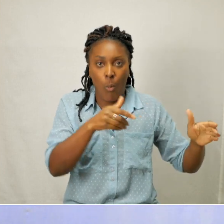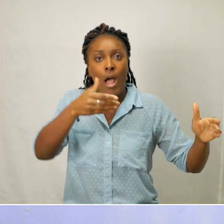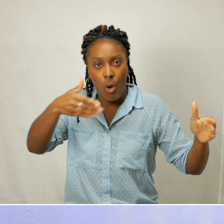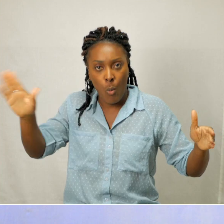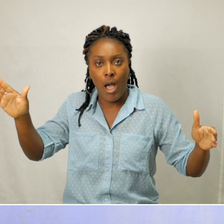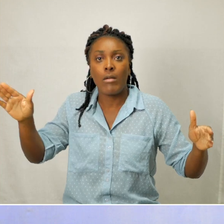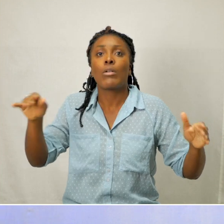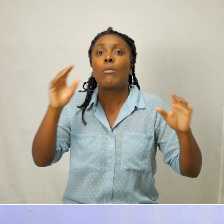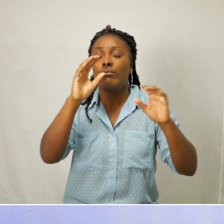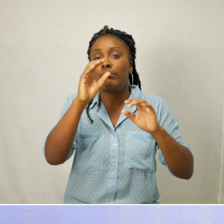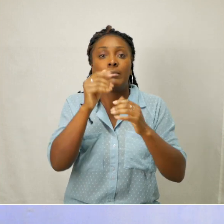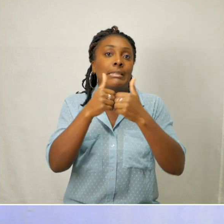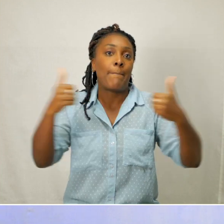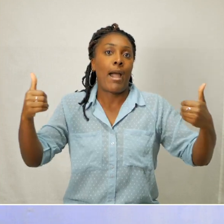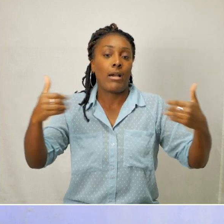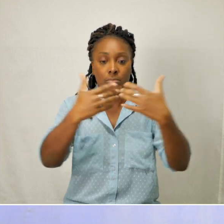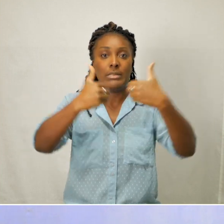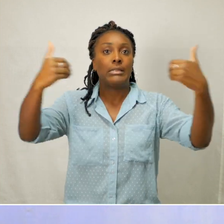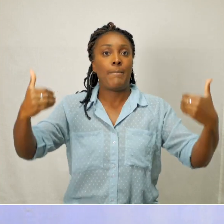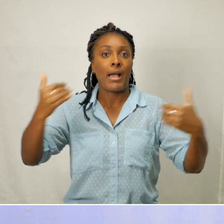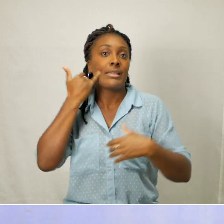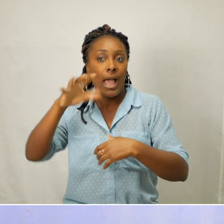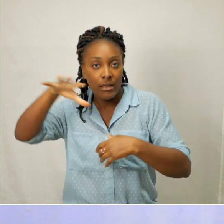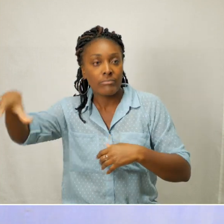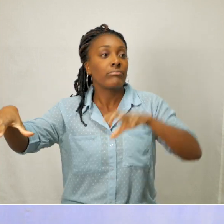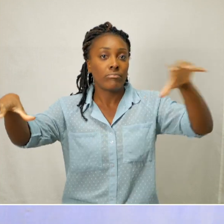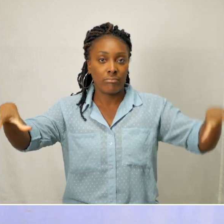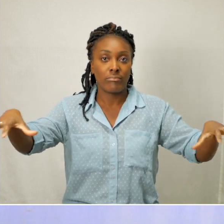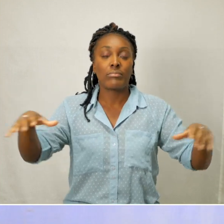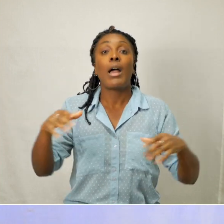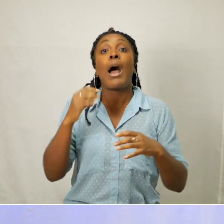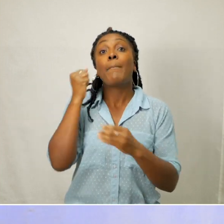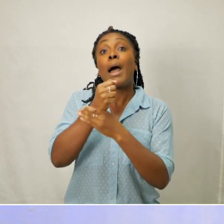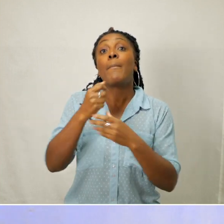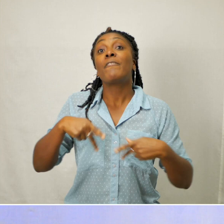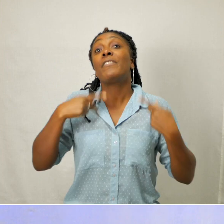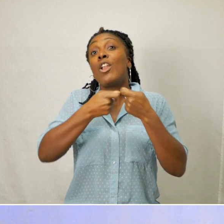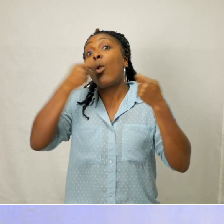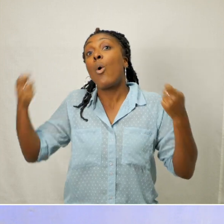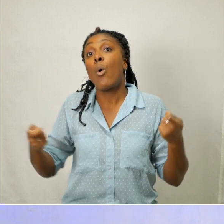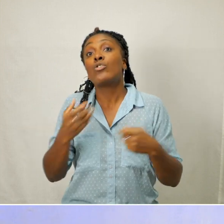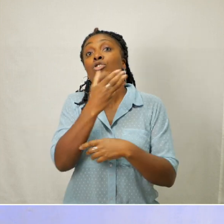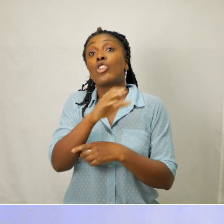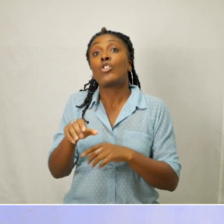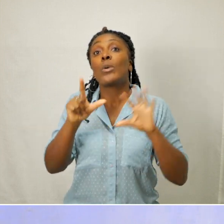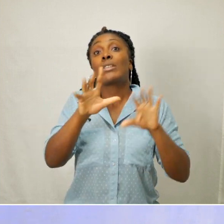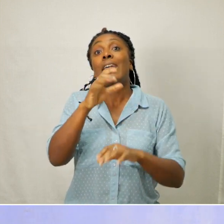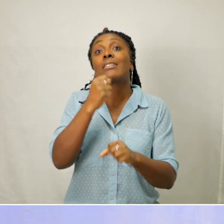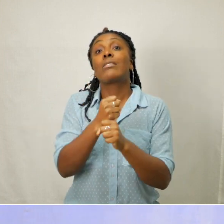Isaac, du côté de l'Orient, dans le pays d'Orient. Voici les jours des années de la vie d'Abraham. Il vécut 175